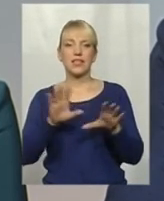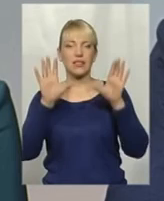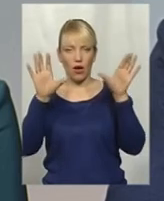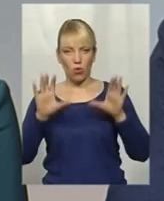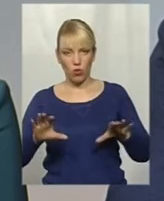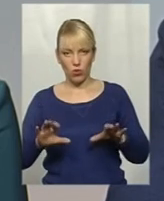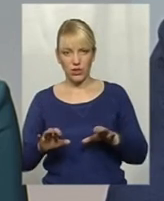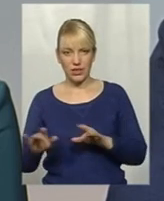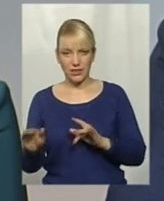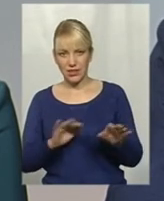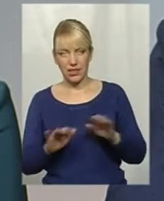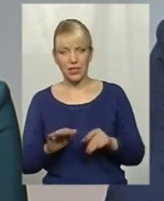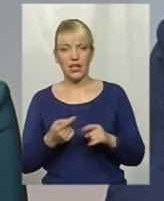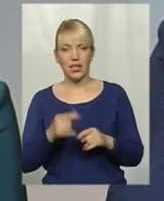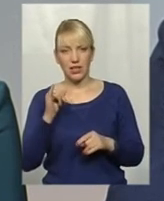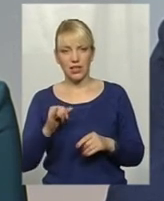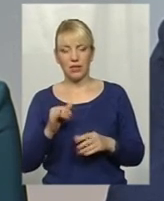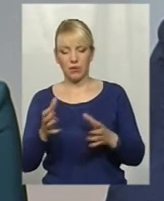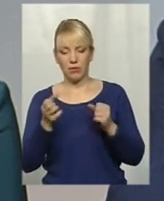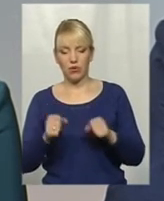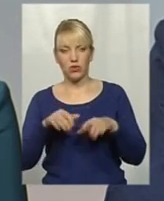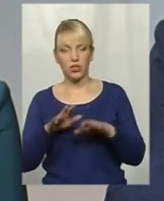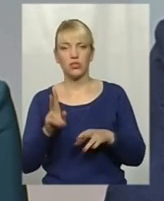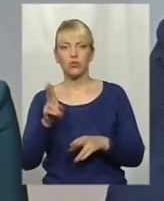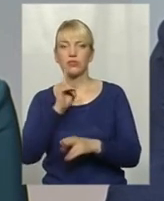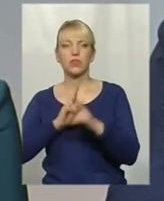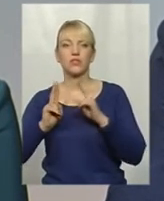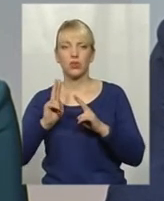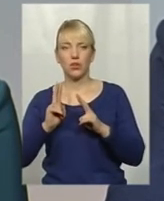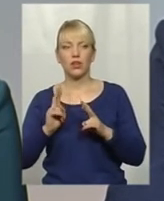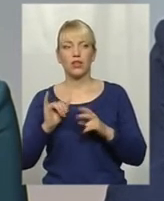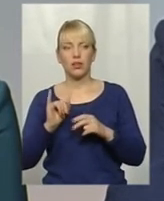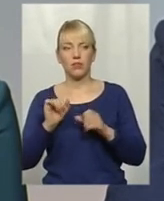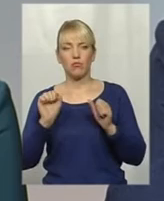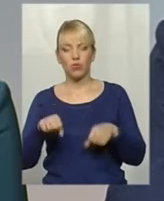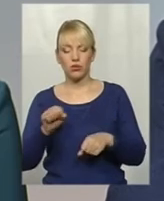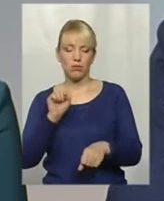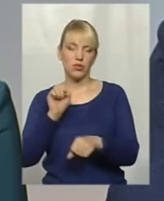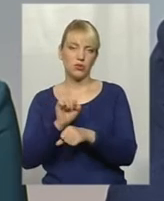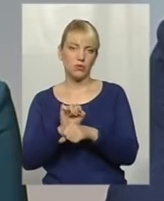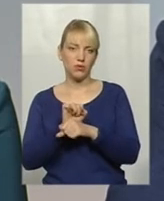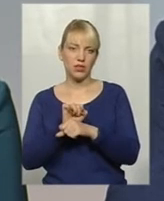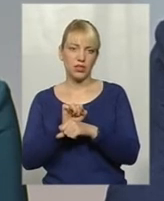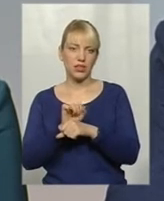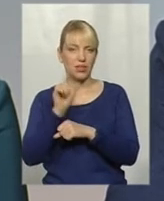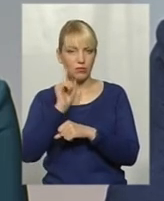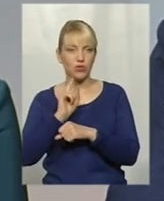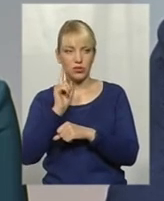приймає рішення позитивне в сторону скаржника, якщо ця скарга обґрунтована. Більше того, навіть можемо перепинити